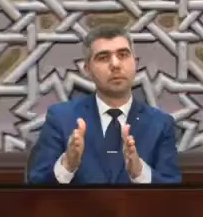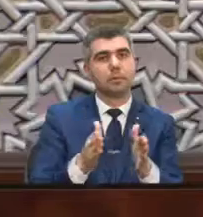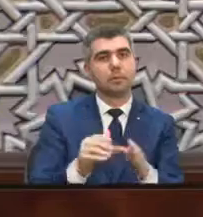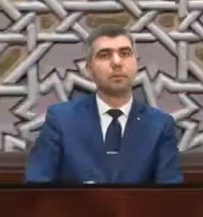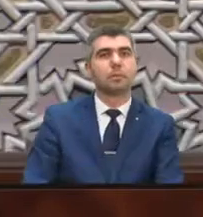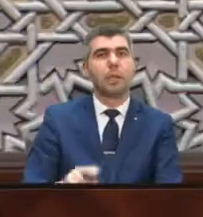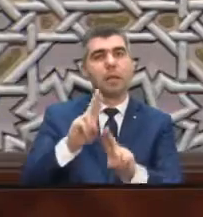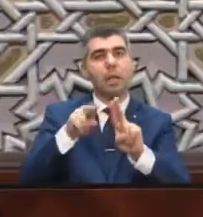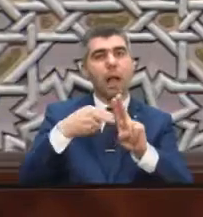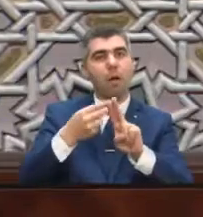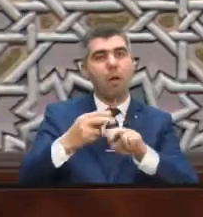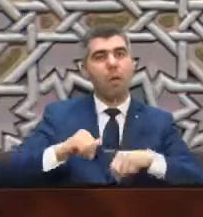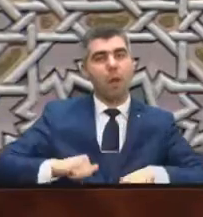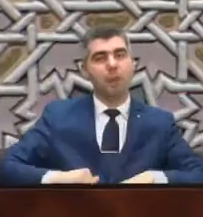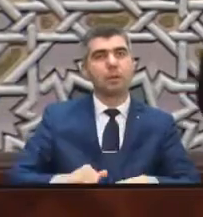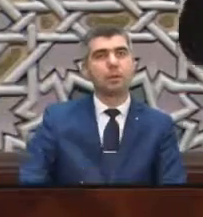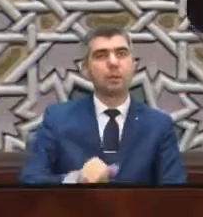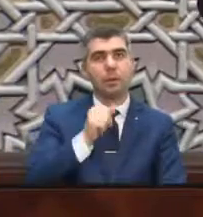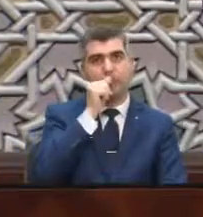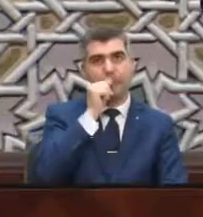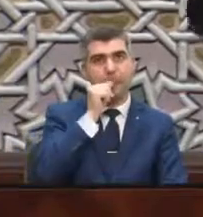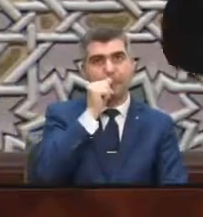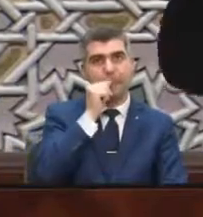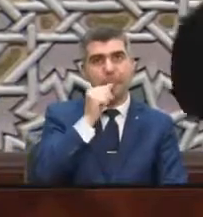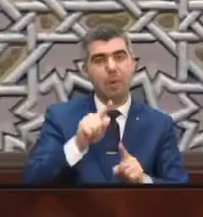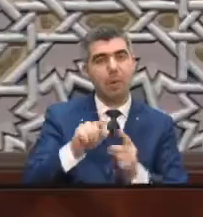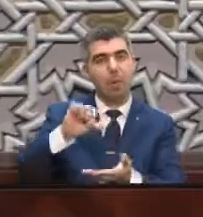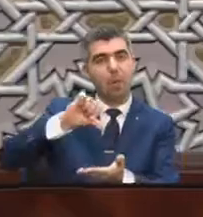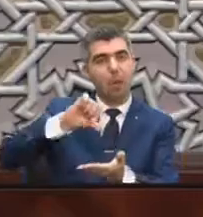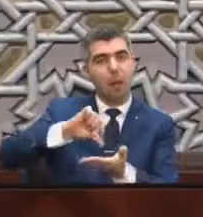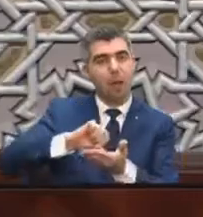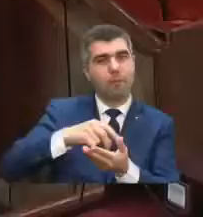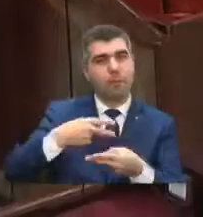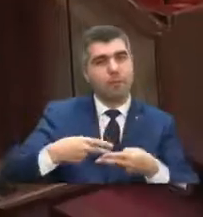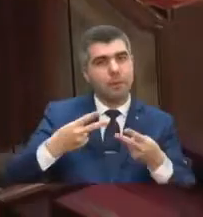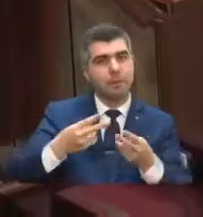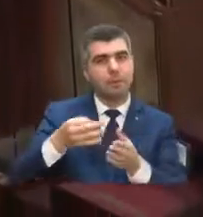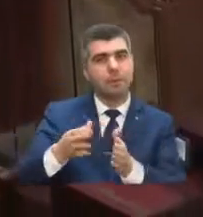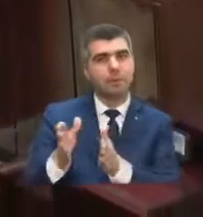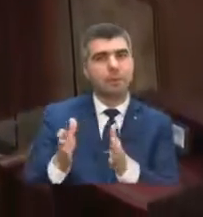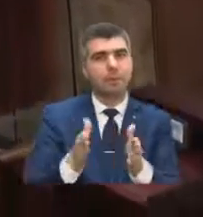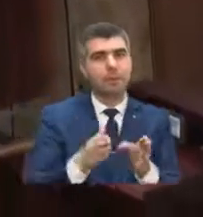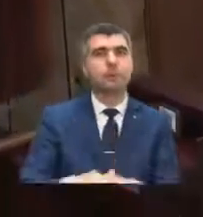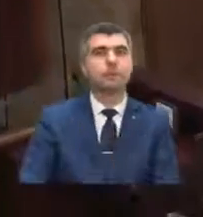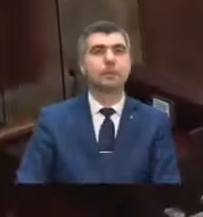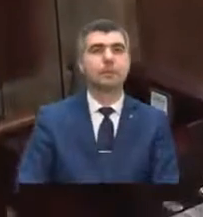جواب السيد الوزير، يمكنكم استعمال منصة. تفضلوا سيد الوزير.